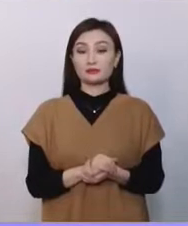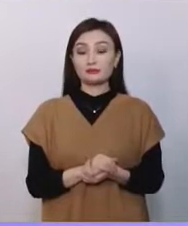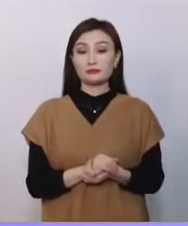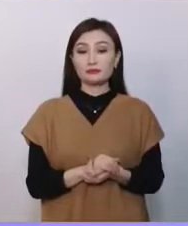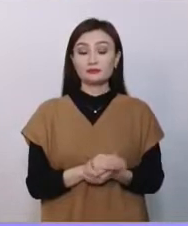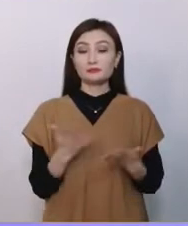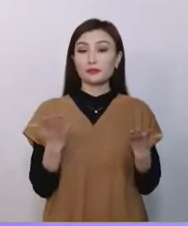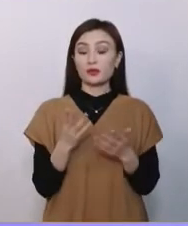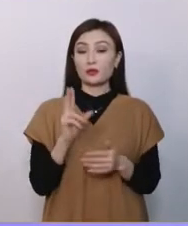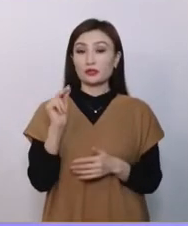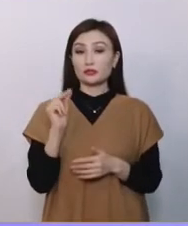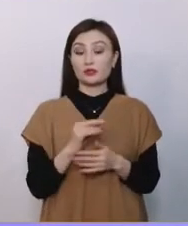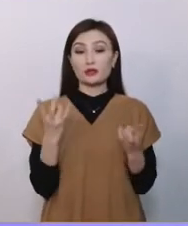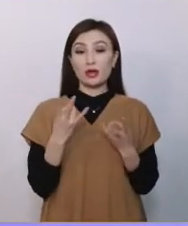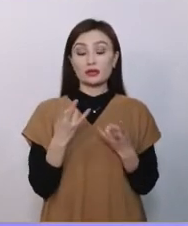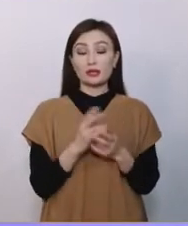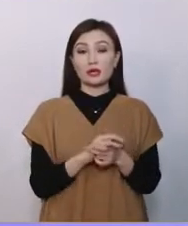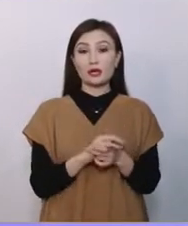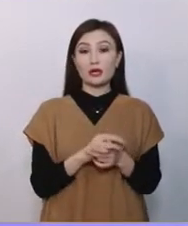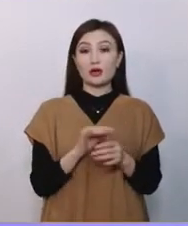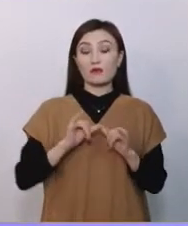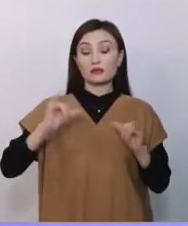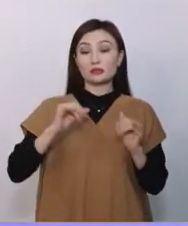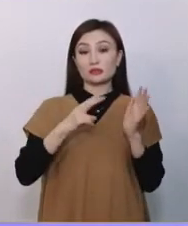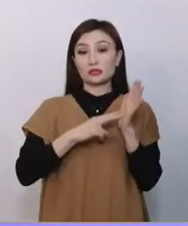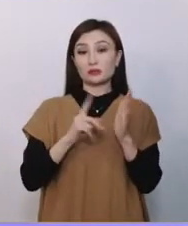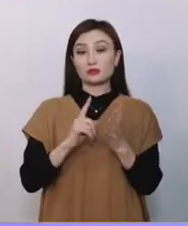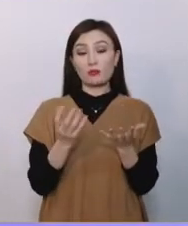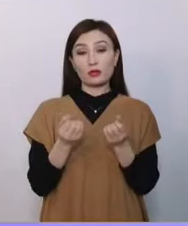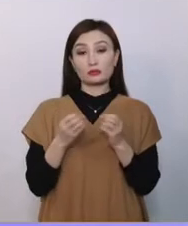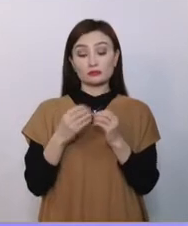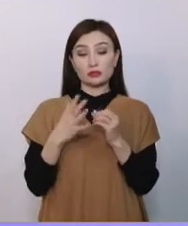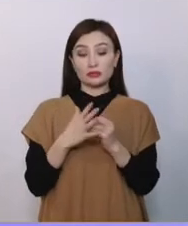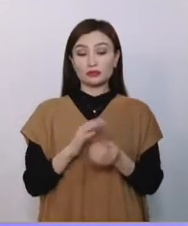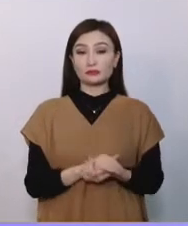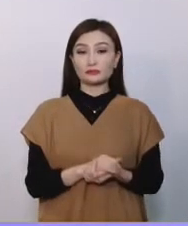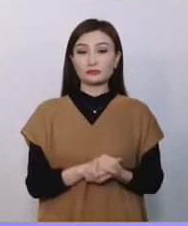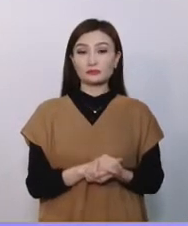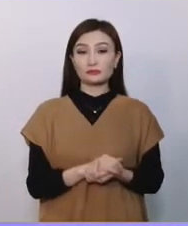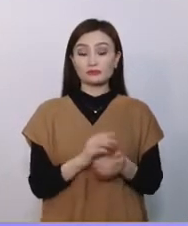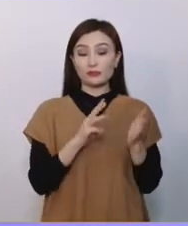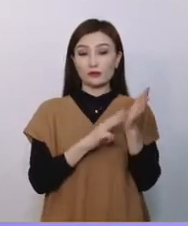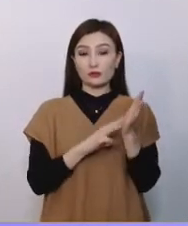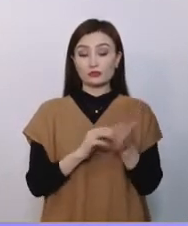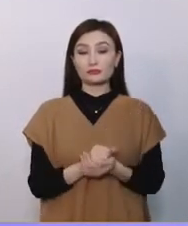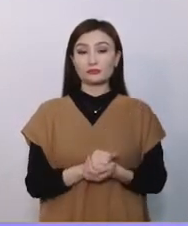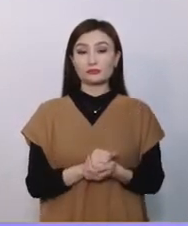какое число надо увеличить на 7 чтобы получить 15 8